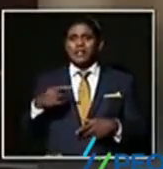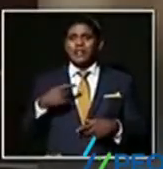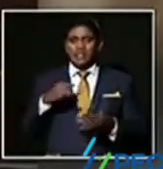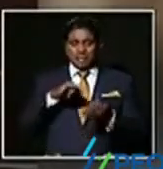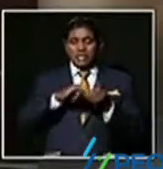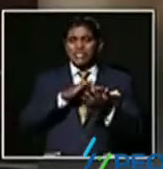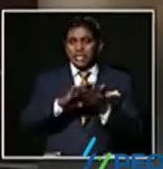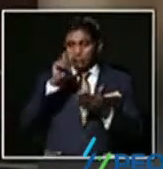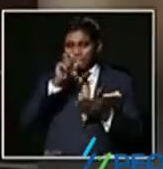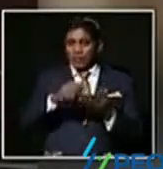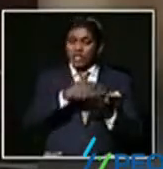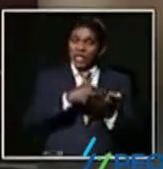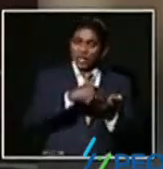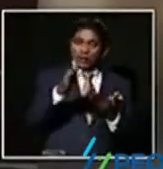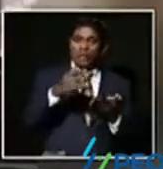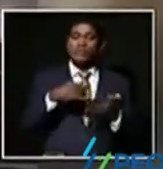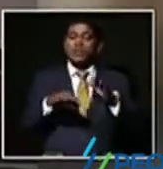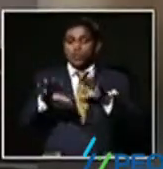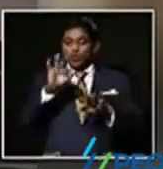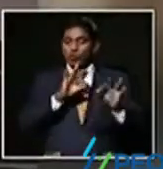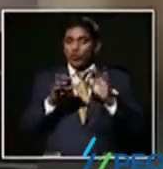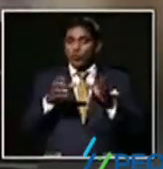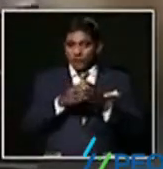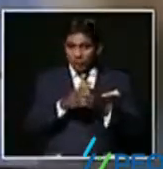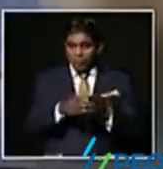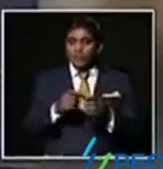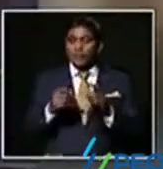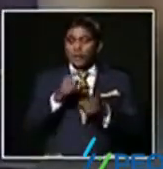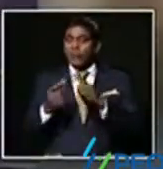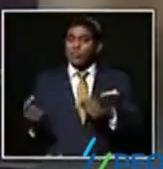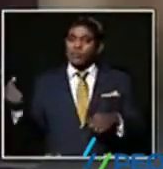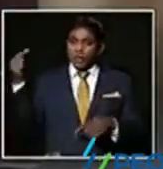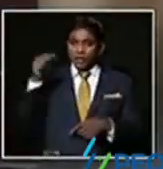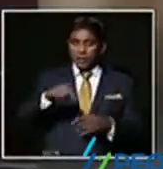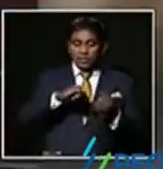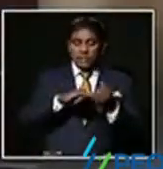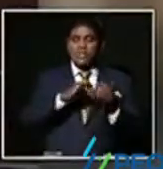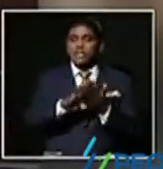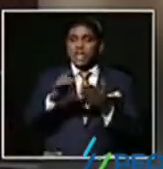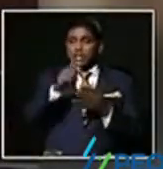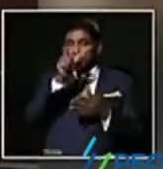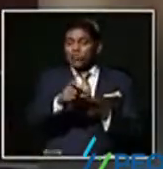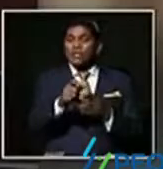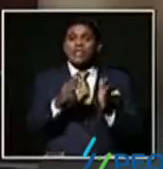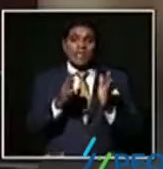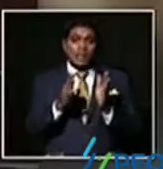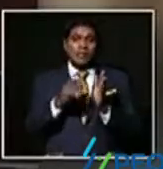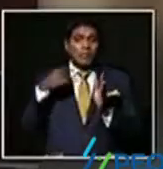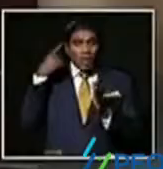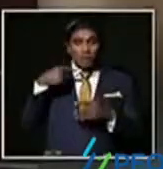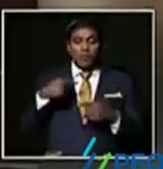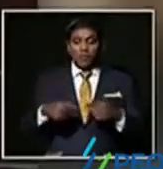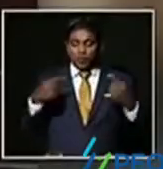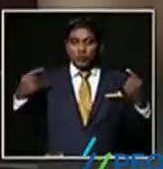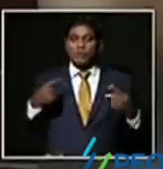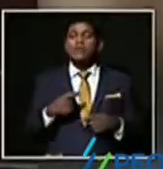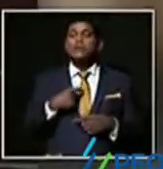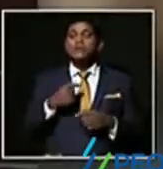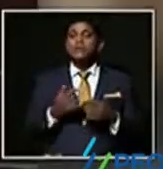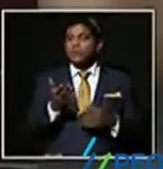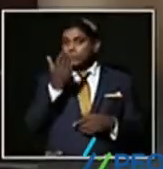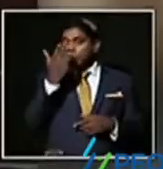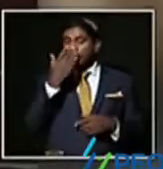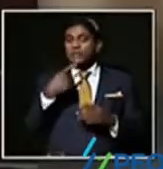එලවන්න තේරින් කාරක සභාව තිබ්බම මේ පාර්ලිමේන්තුවට ඇවිල්ලා සිරාණි බණ්ඩානායක මැතිණියට විරුද්ධව සාක්ෂි දුන්නේ. මේ